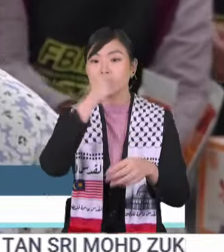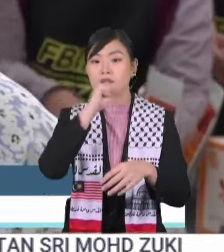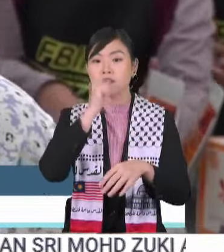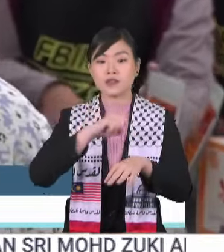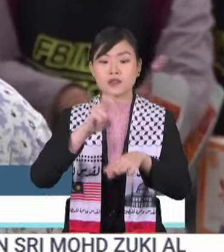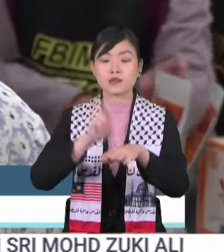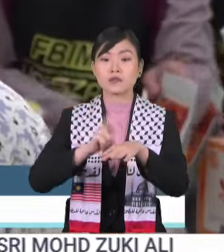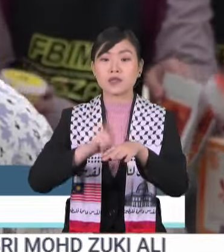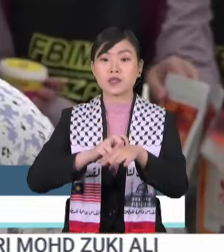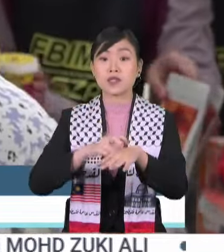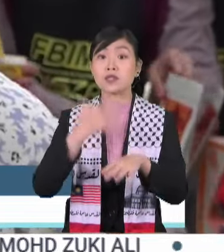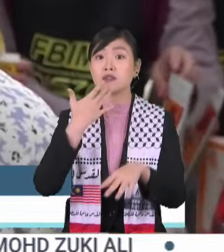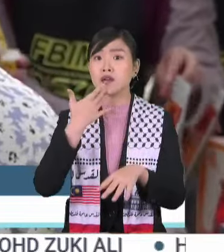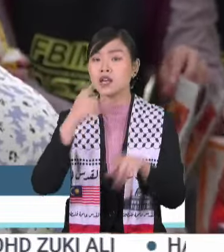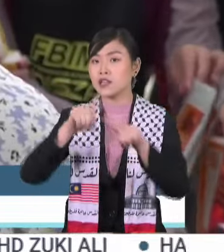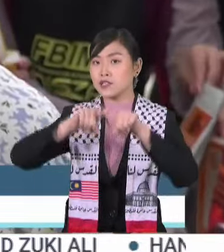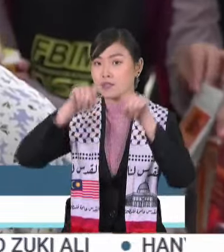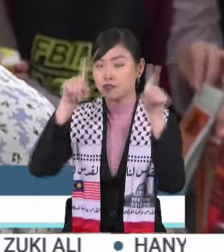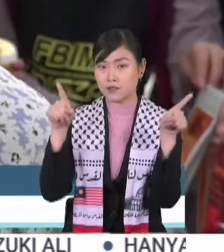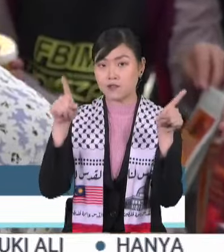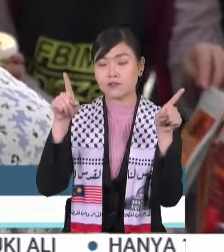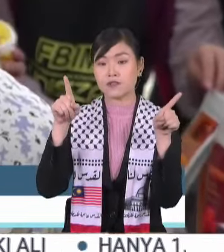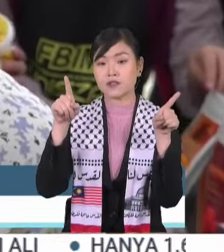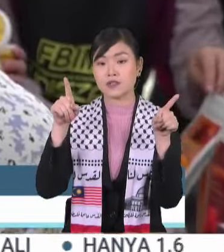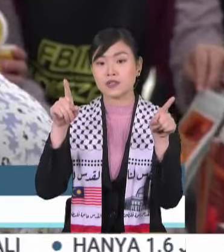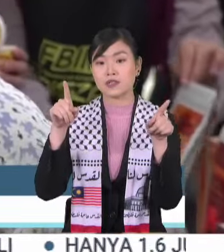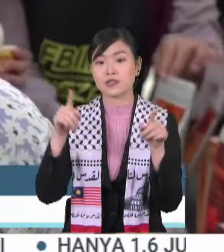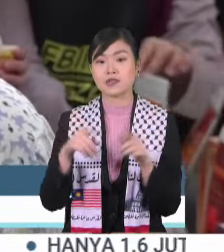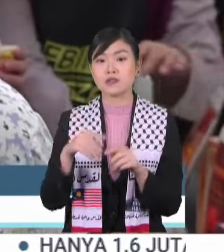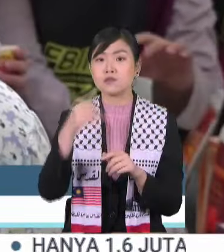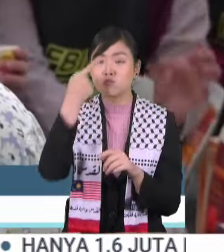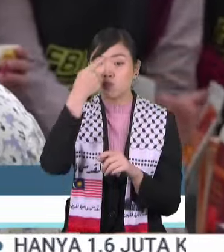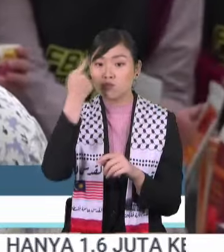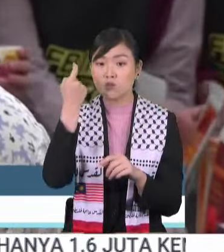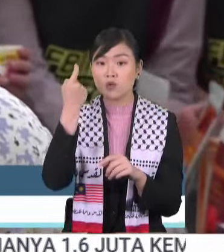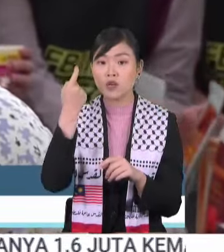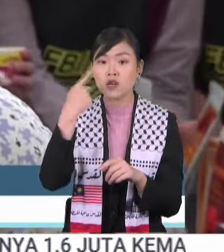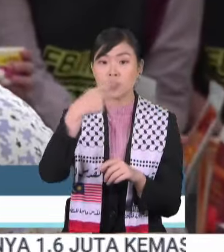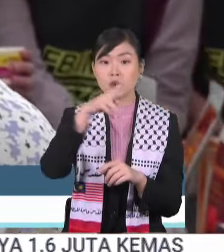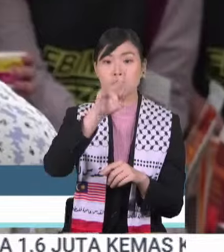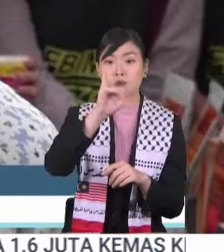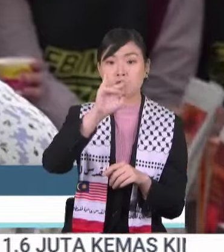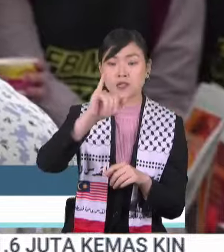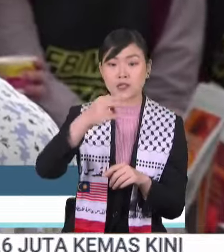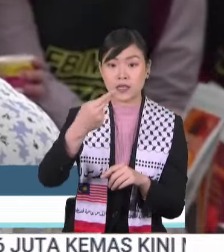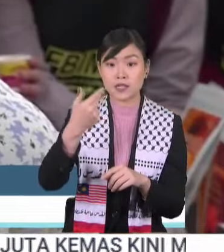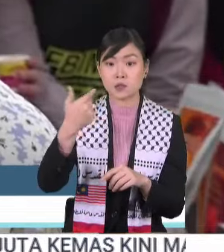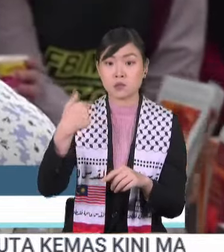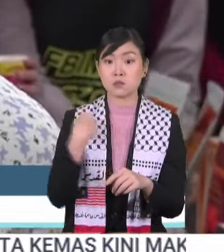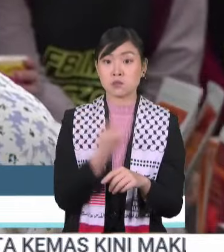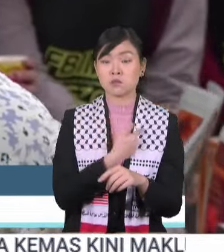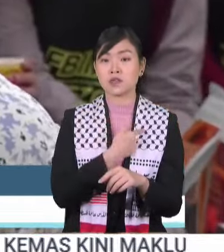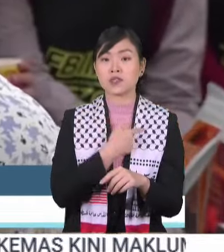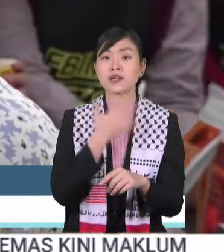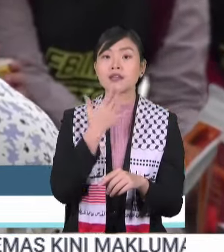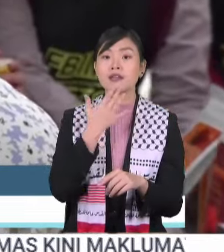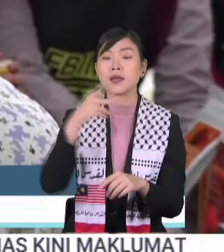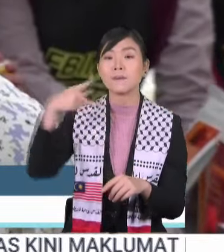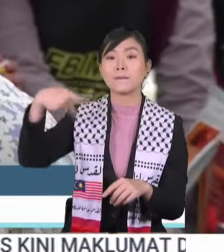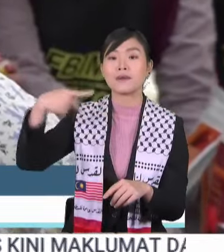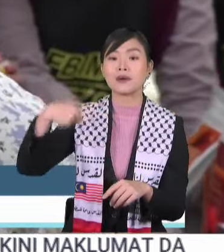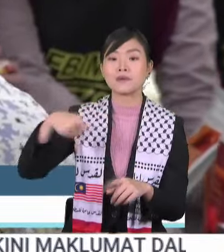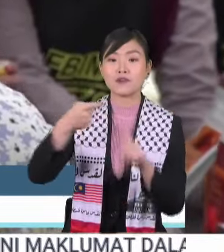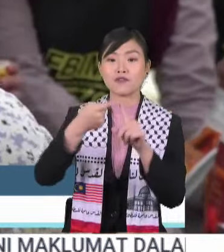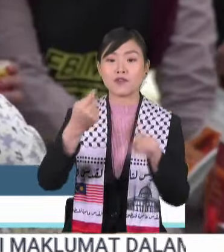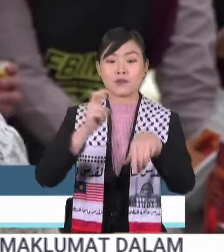tambahkanahanayato Dar bangkit yang biasa sebab warna bangkit kami berwarna Purple sebabnapang